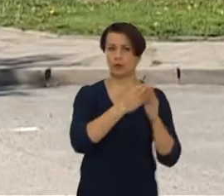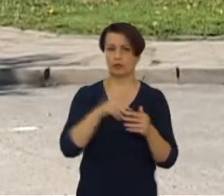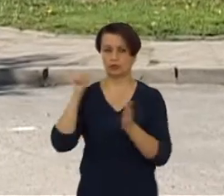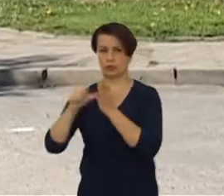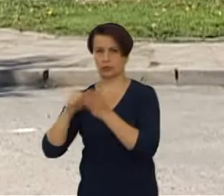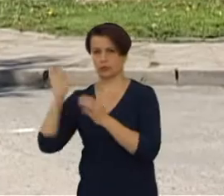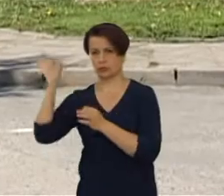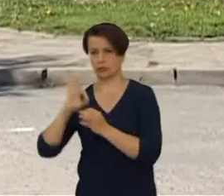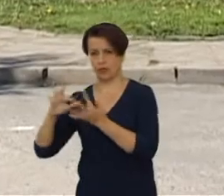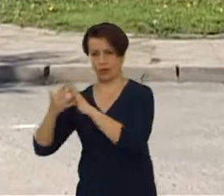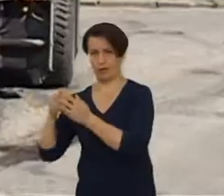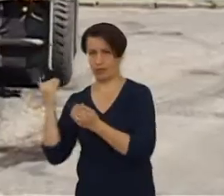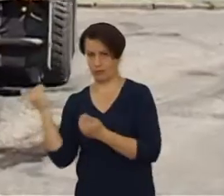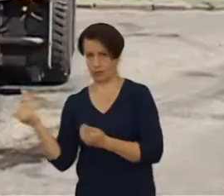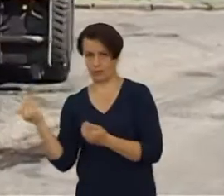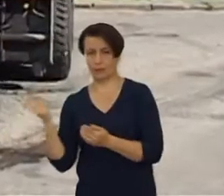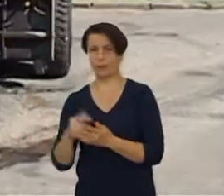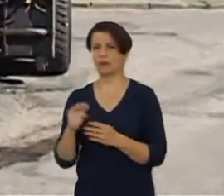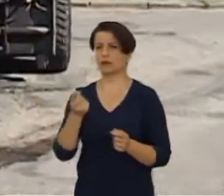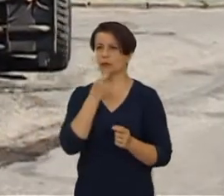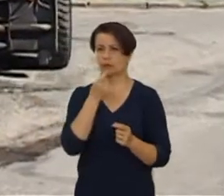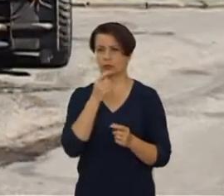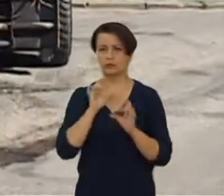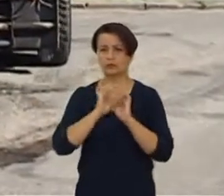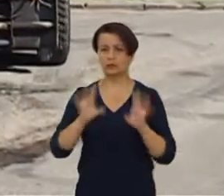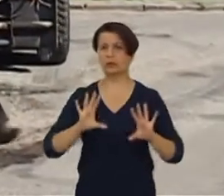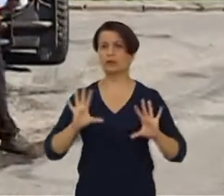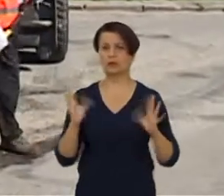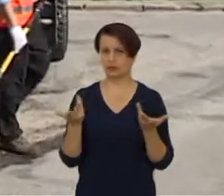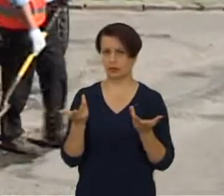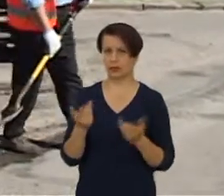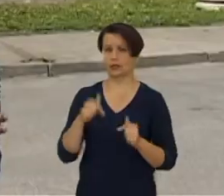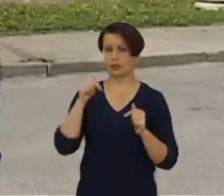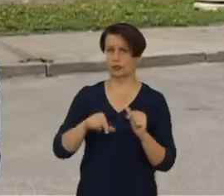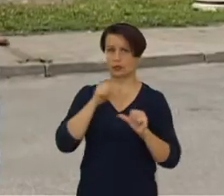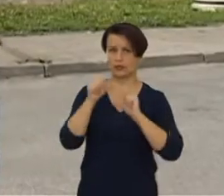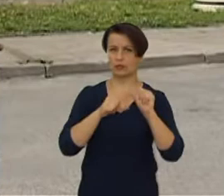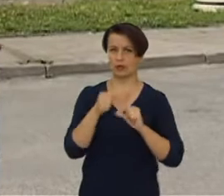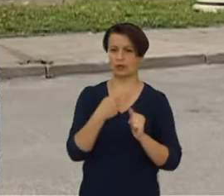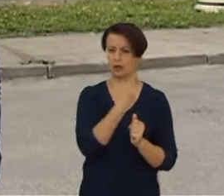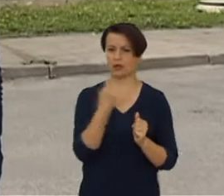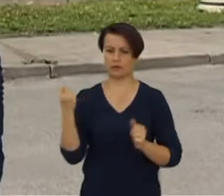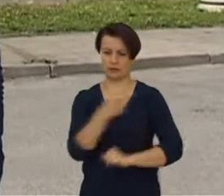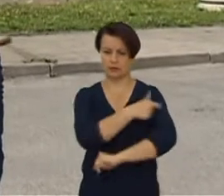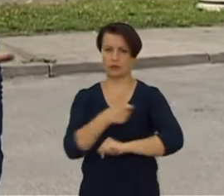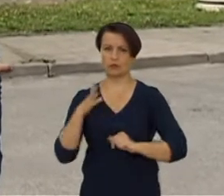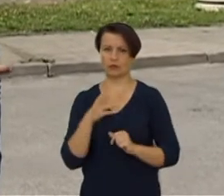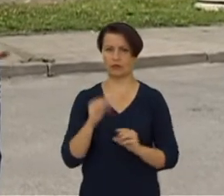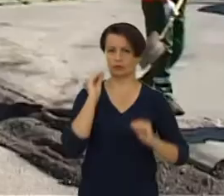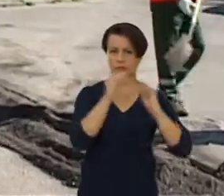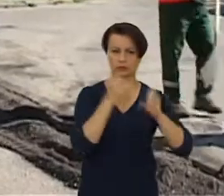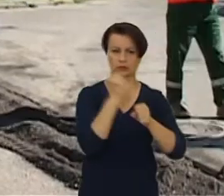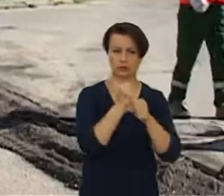60% kaimiškosiom seniūnijom. Gal truputį yra skirtumas tas, kad šiemet jau kiekvienoje seniūnijoje